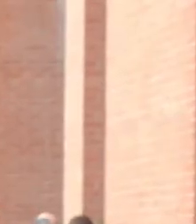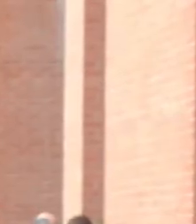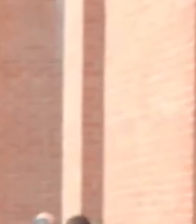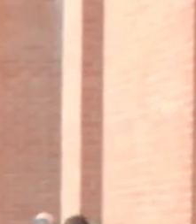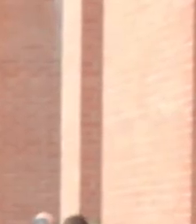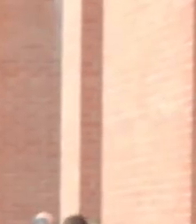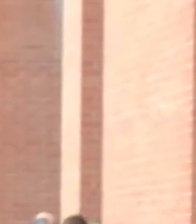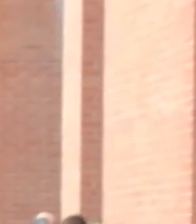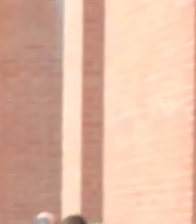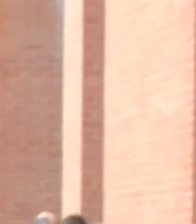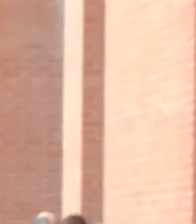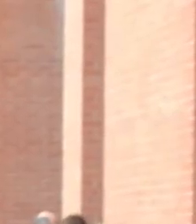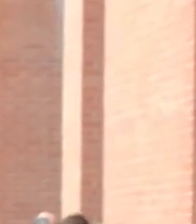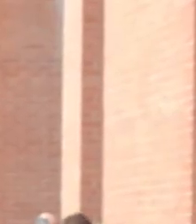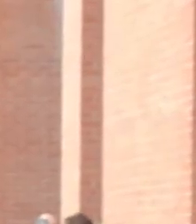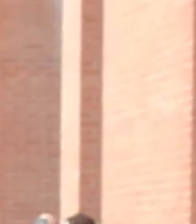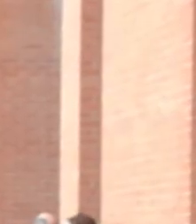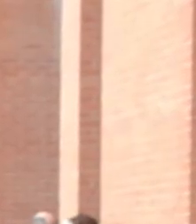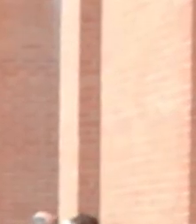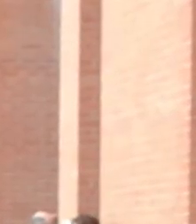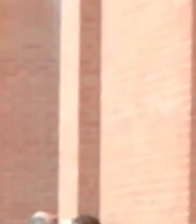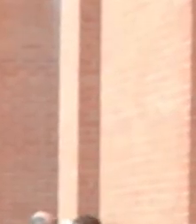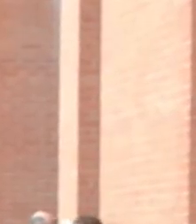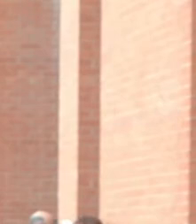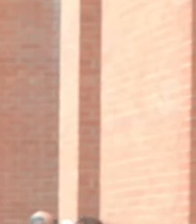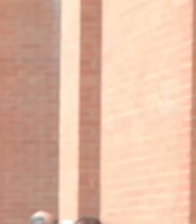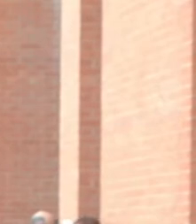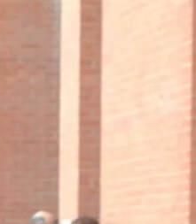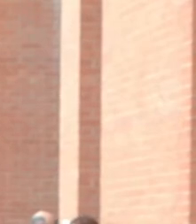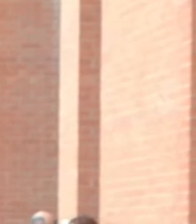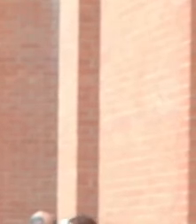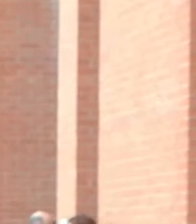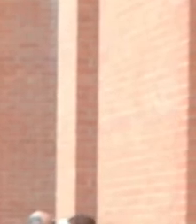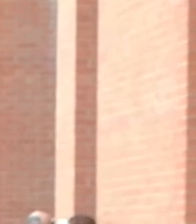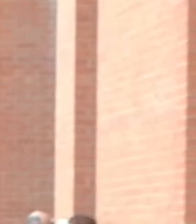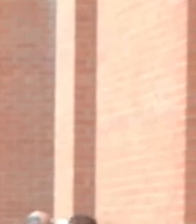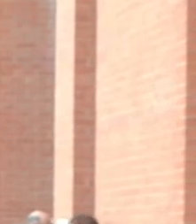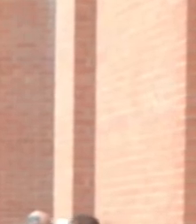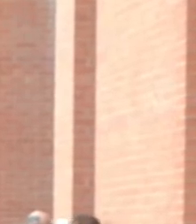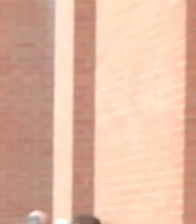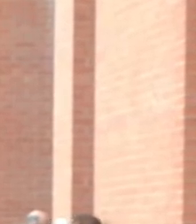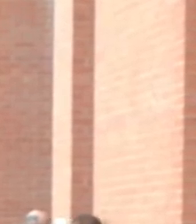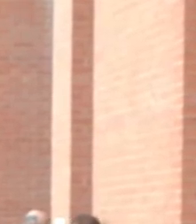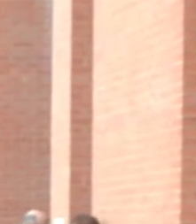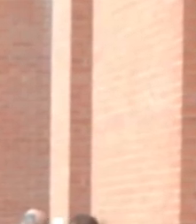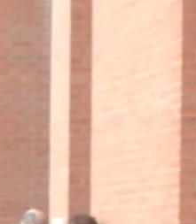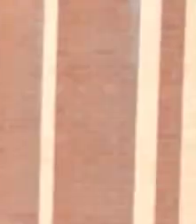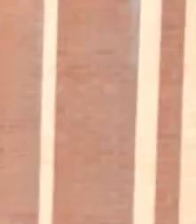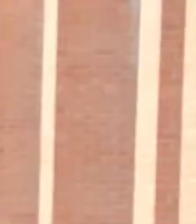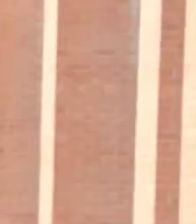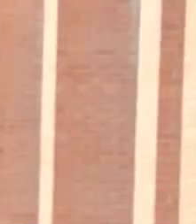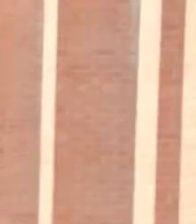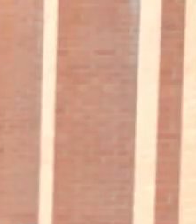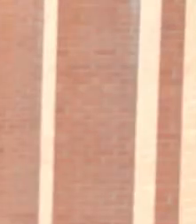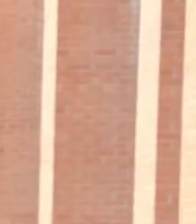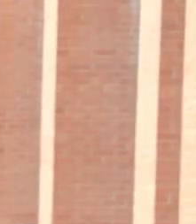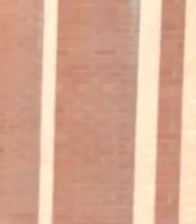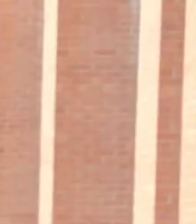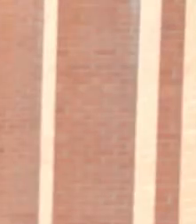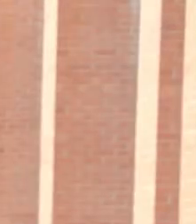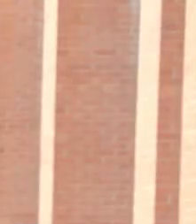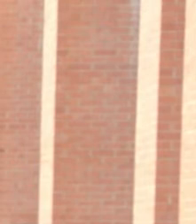imprescindible per crear estratègies, perquè la gent vegi que tot això té una finalitat, té una continuïtat. És una oportunitat